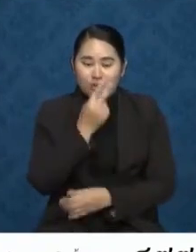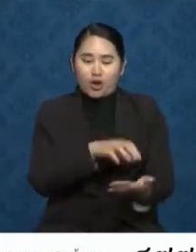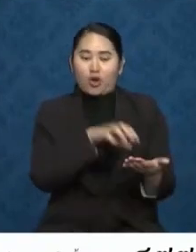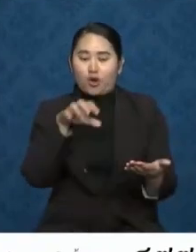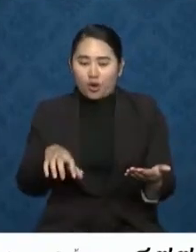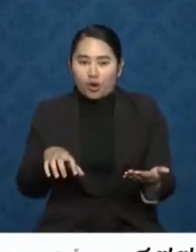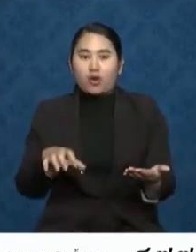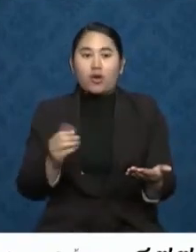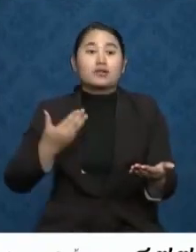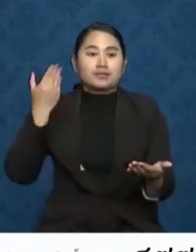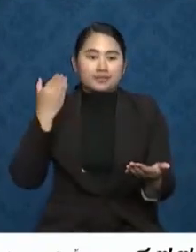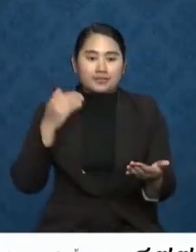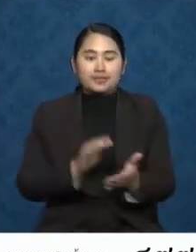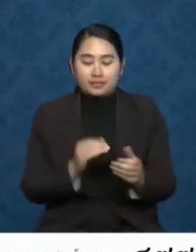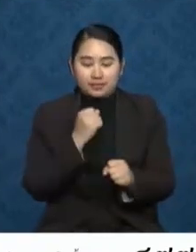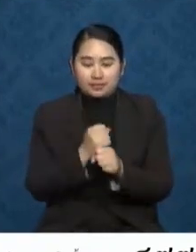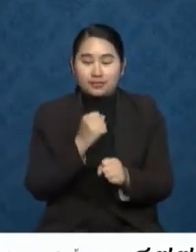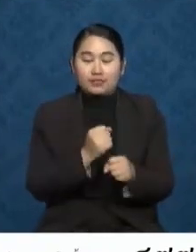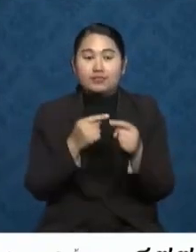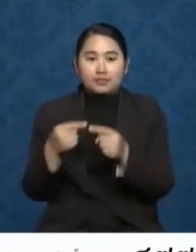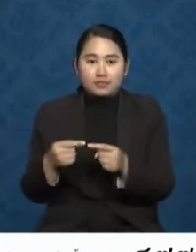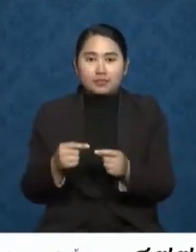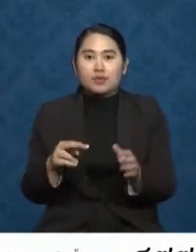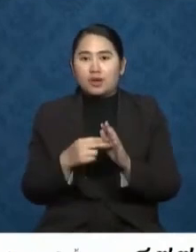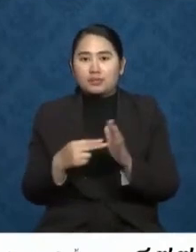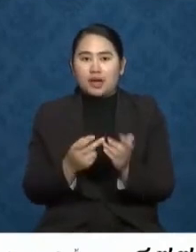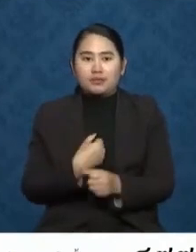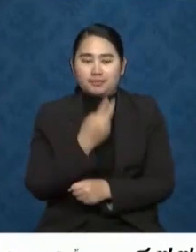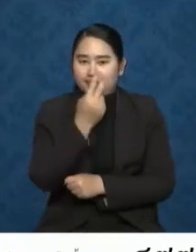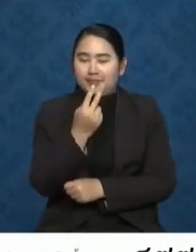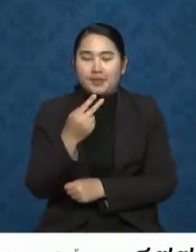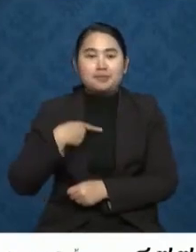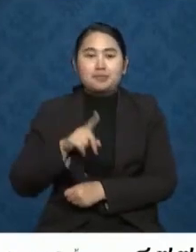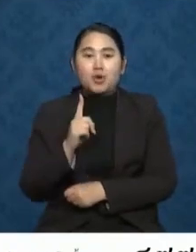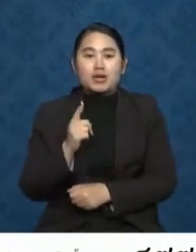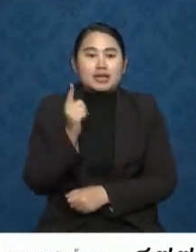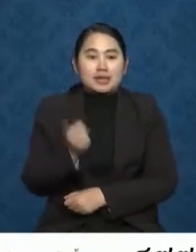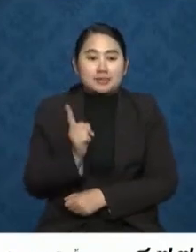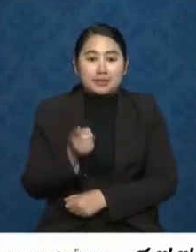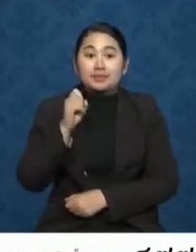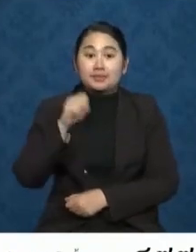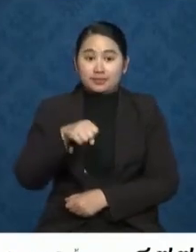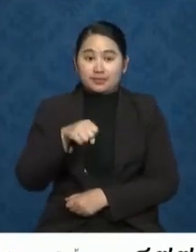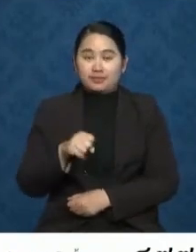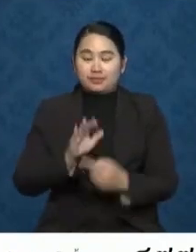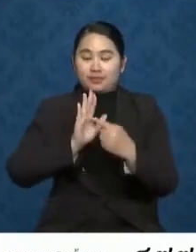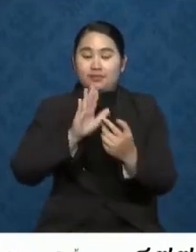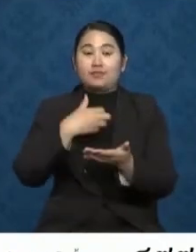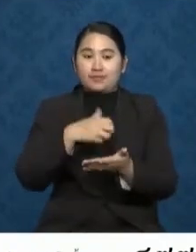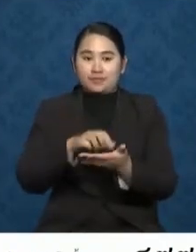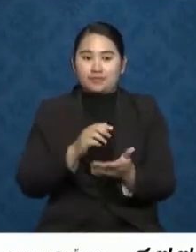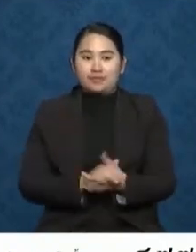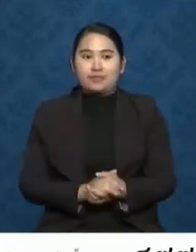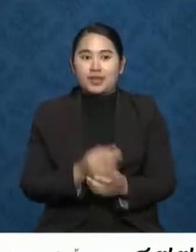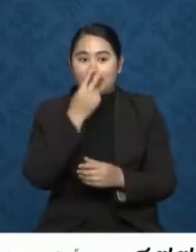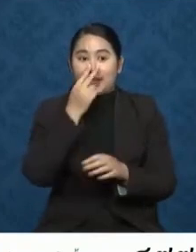แล้ววางจากรัฐบาลชุดก่อนมาทำในเรื่องเดิมๆมันก็ย่อมให้ผลที่ไม่ต่างจากเดิมใช่หรือไม่ผมขอยกตัวอย่างบางแผนงานนะครับ